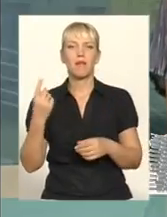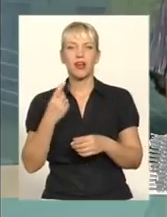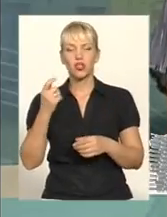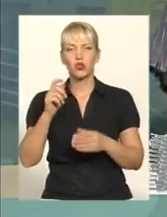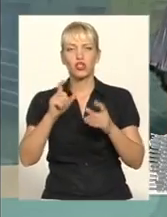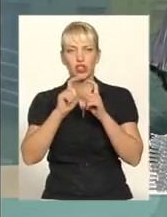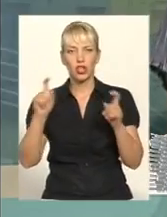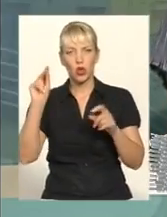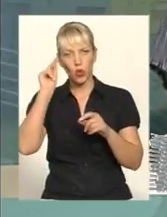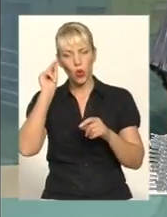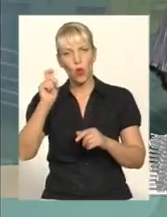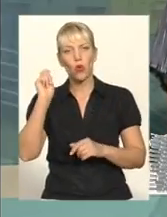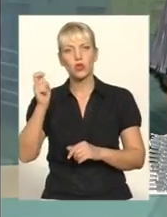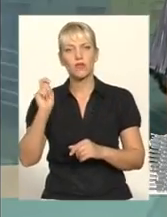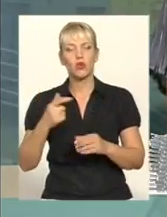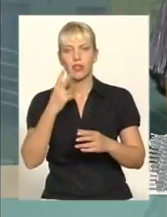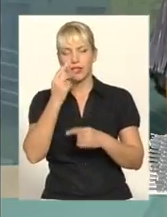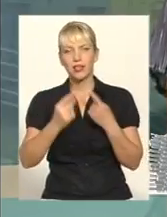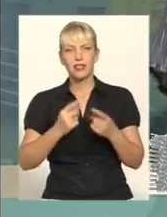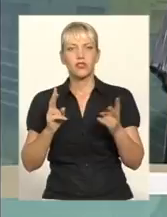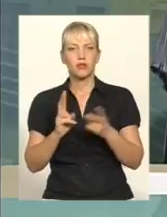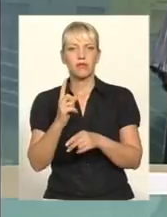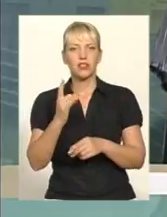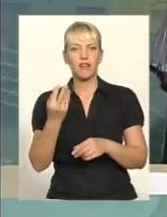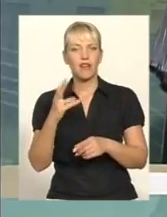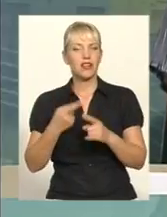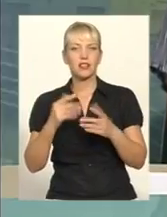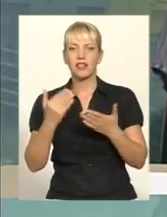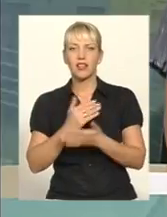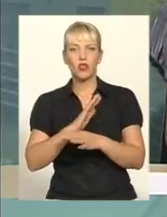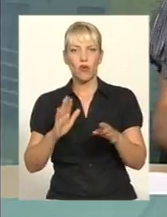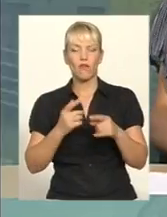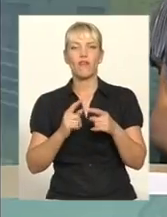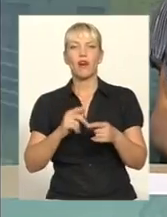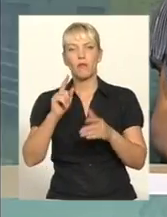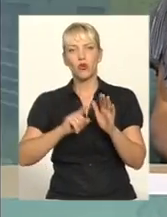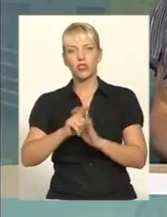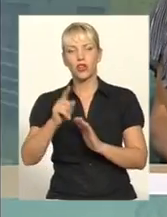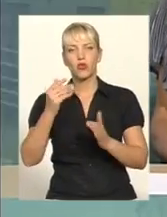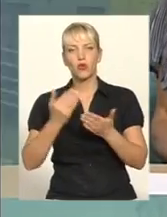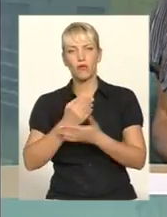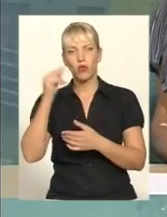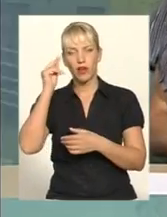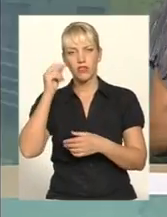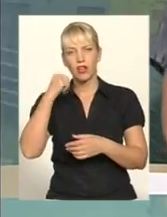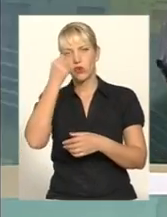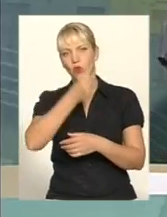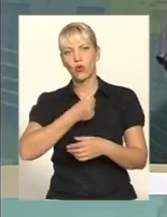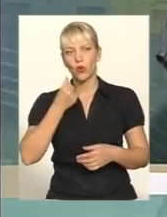дзвоника. Традиція зустрічати 1 вересня не нова, початок нового навчального року. Та